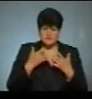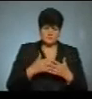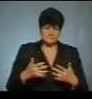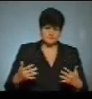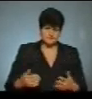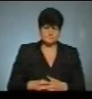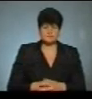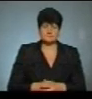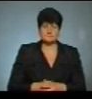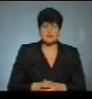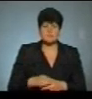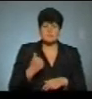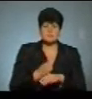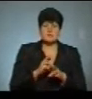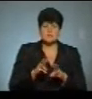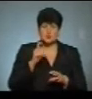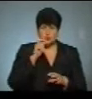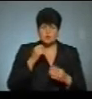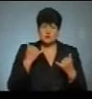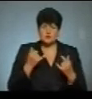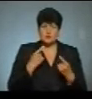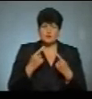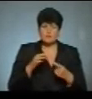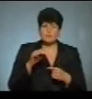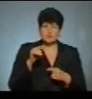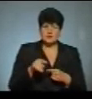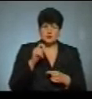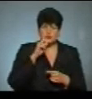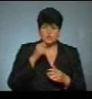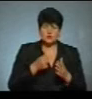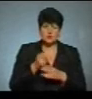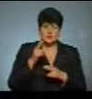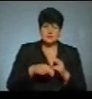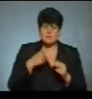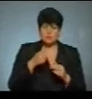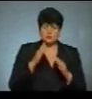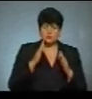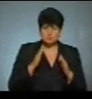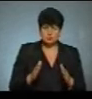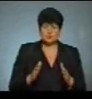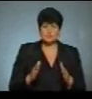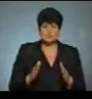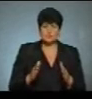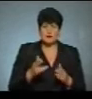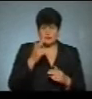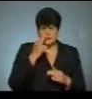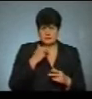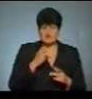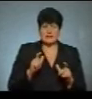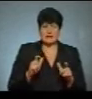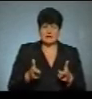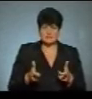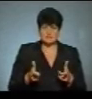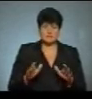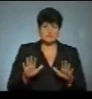далі. Прем'єр-міністр України сьогодні також говорив про те, що в Україні до кінця року буде відбуватися так званий адаптивний карантин. Тобто в